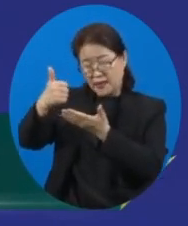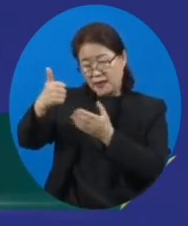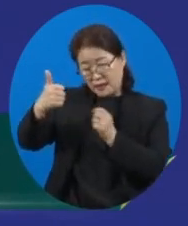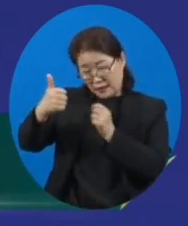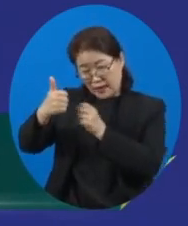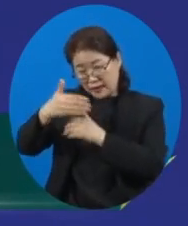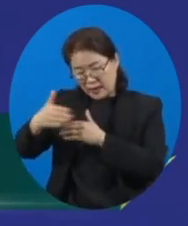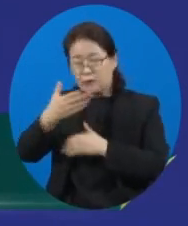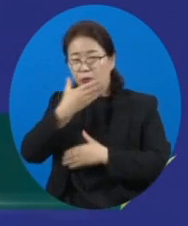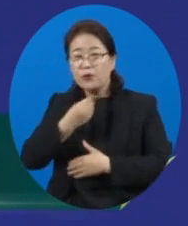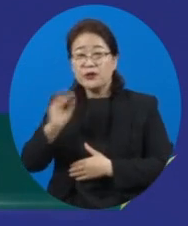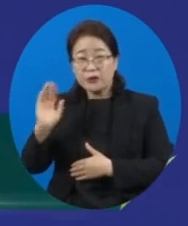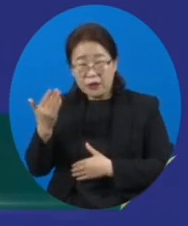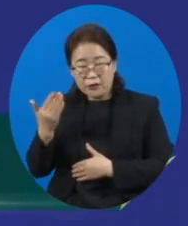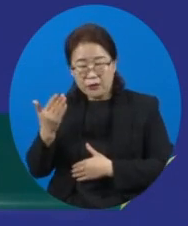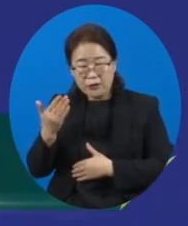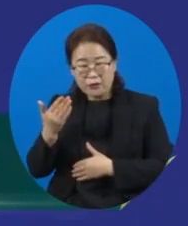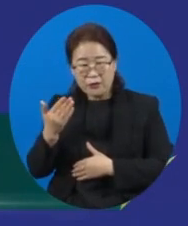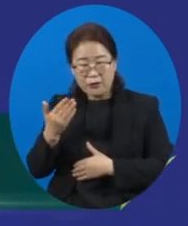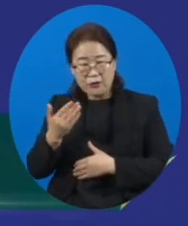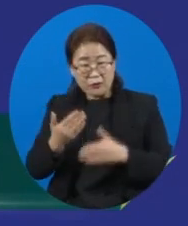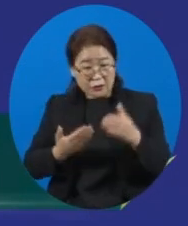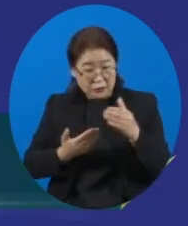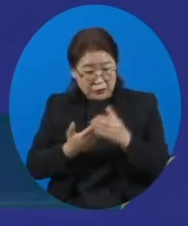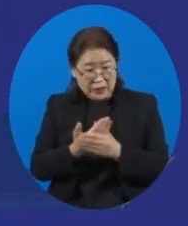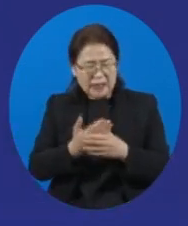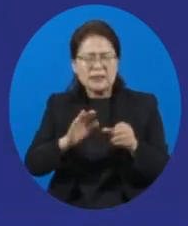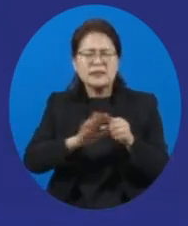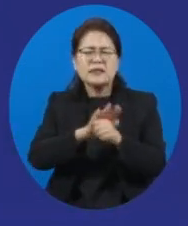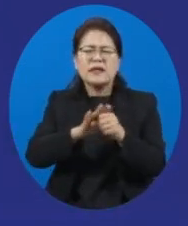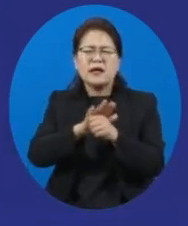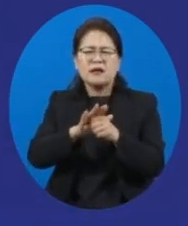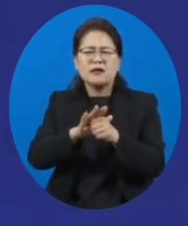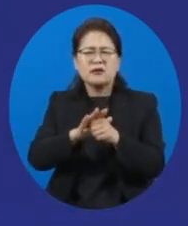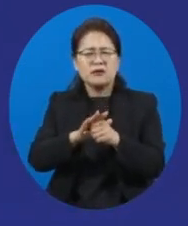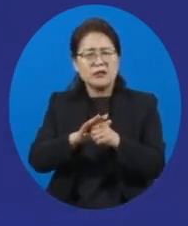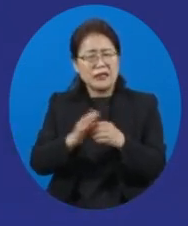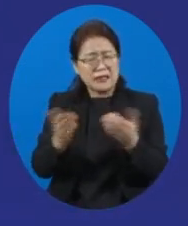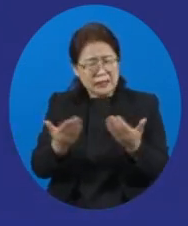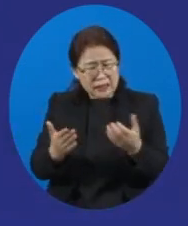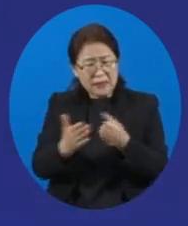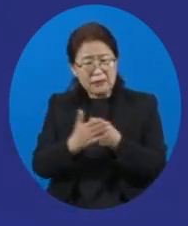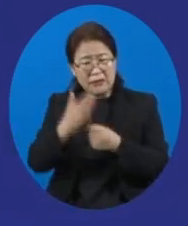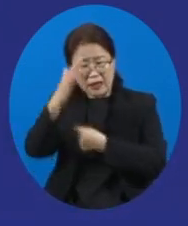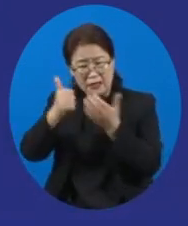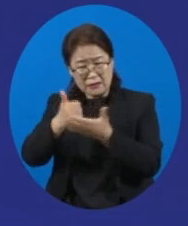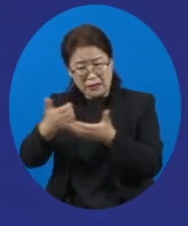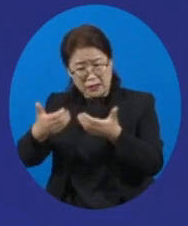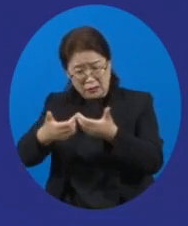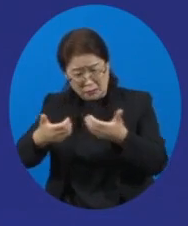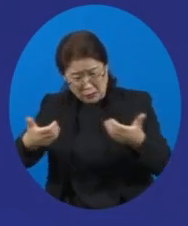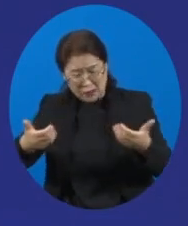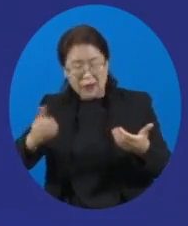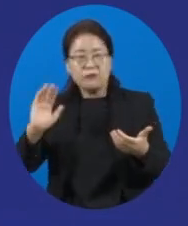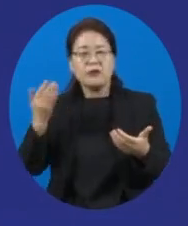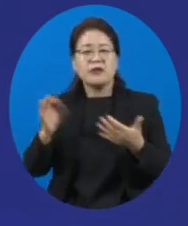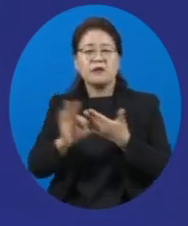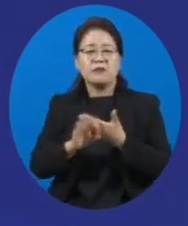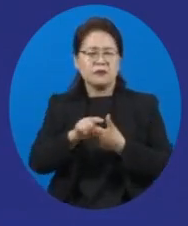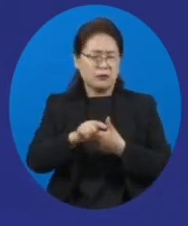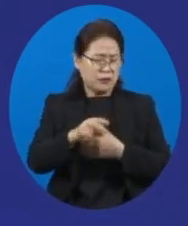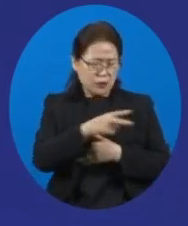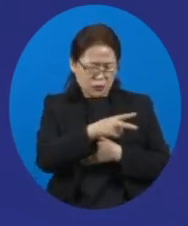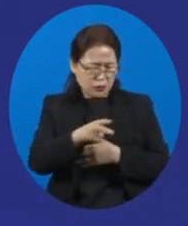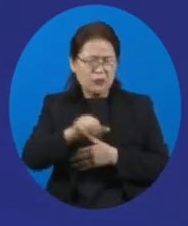복이 되는 거고, 그 사건과 그 사랑과 그 어떤 일로 인해서 하나님과 멀어진다면 그게 바로